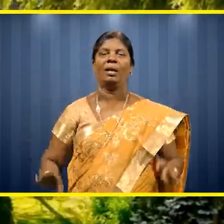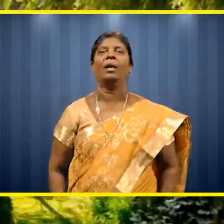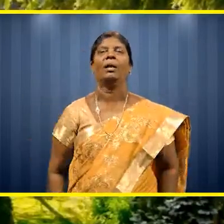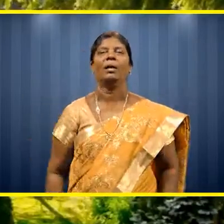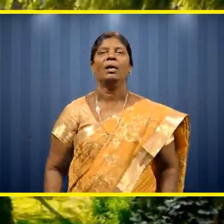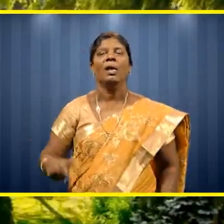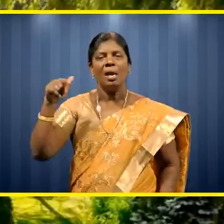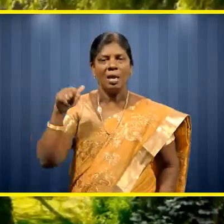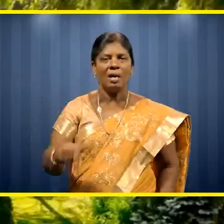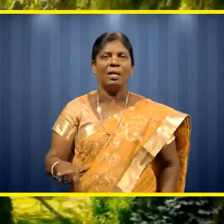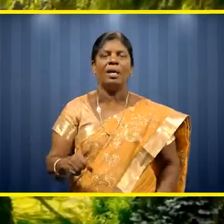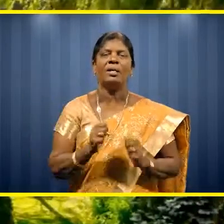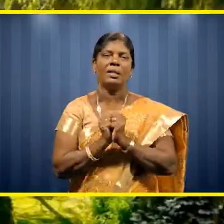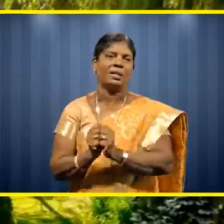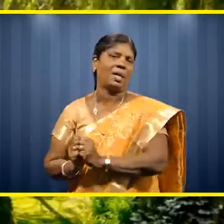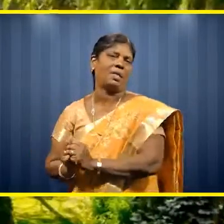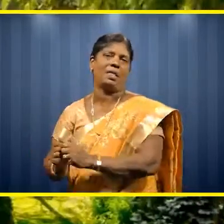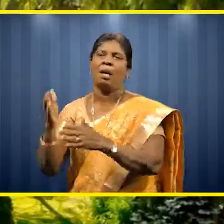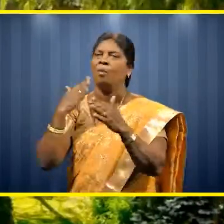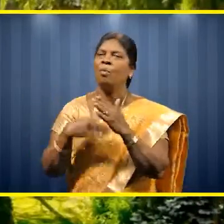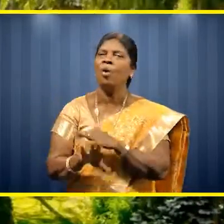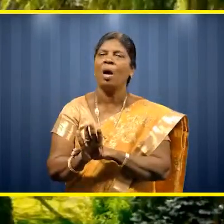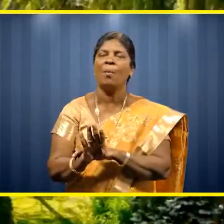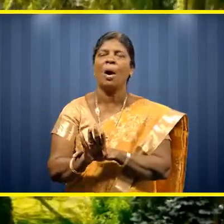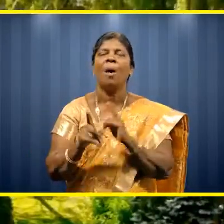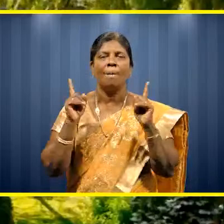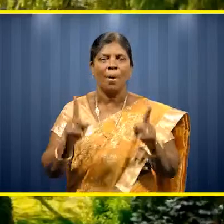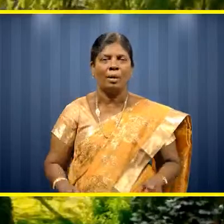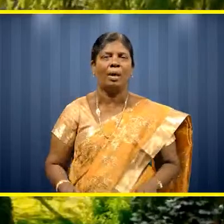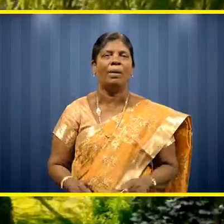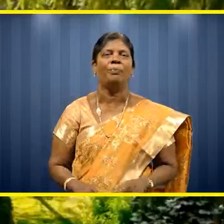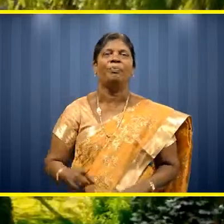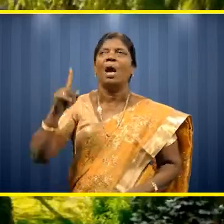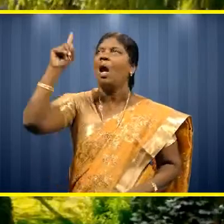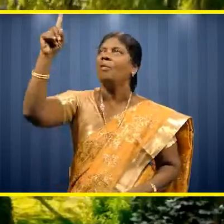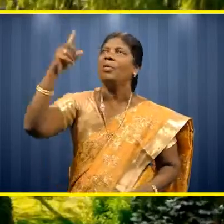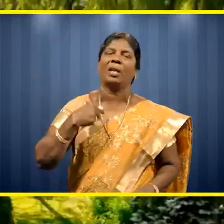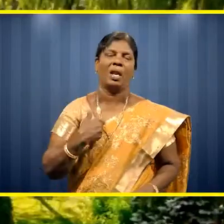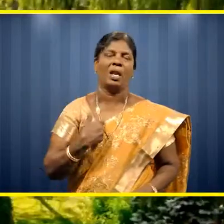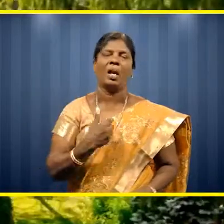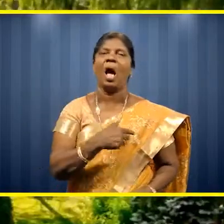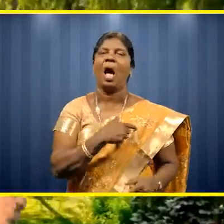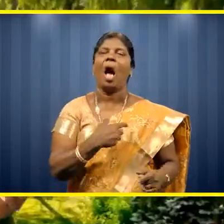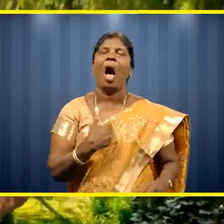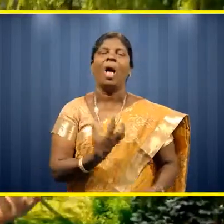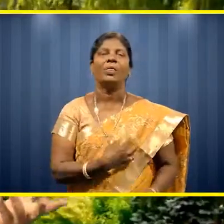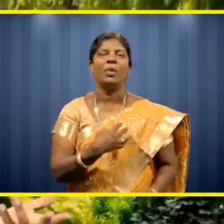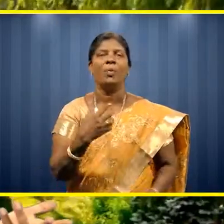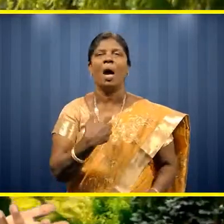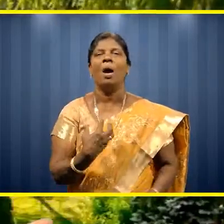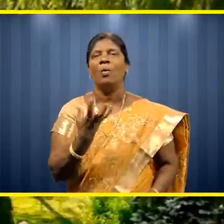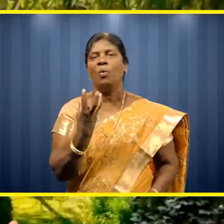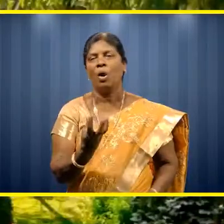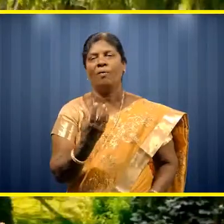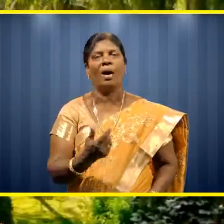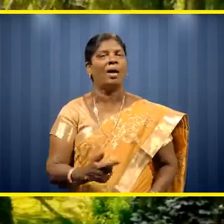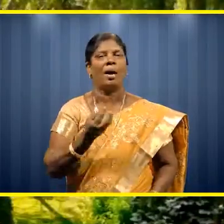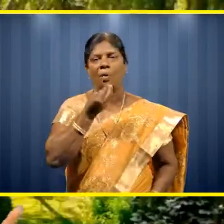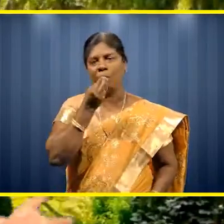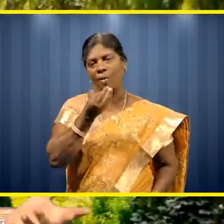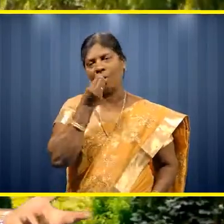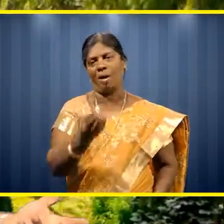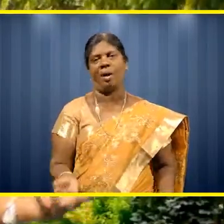உயிர்த்தெழுந்திருக்கிறார். இதை செய்ததின் மூலமாக மாத்திரமே அவர் எனக்கு ஆத்ம உணவாக மாற